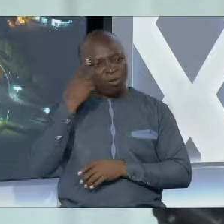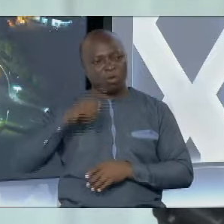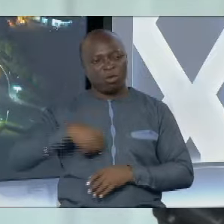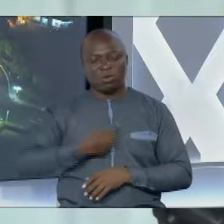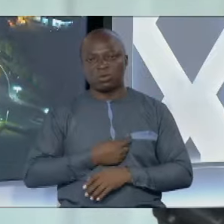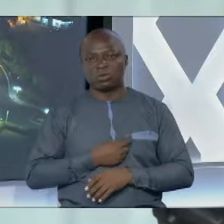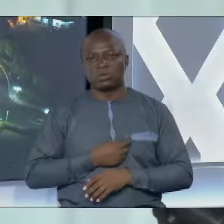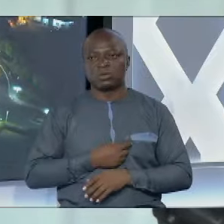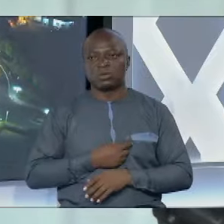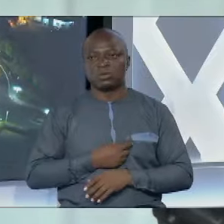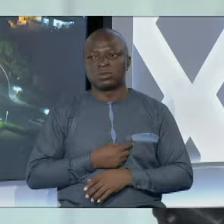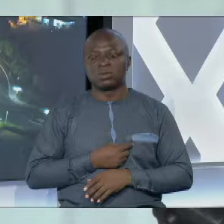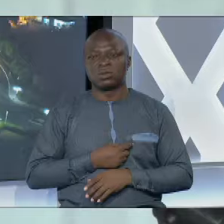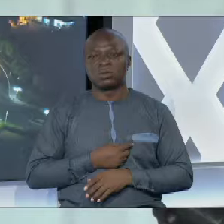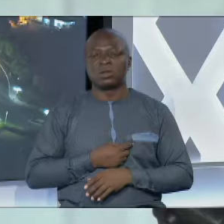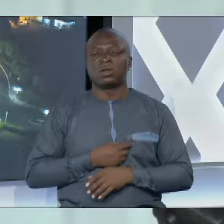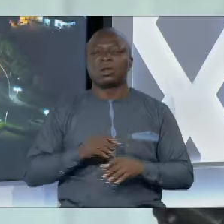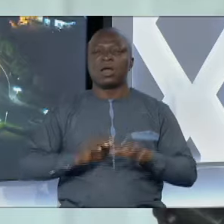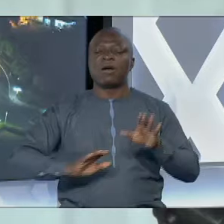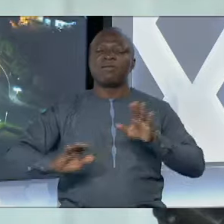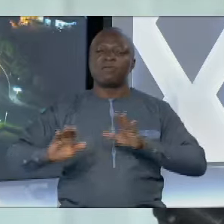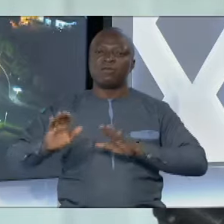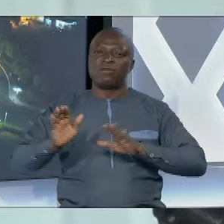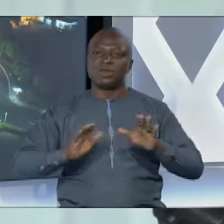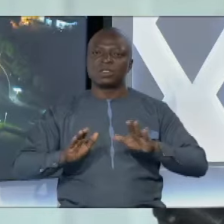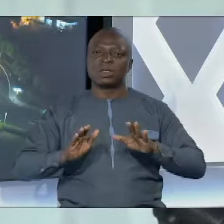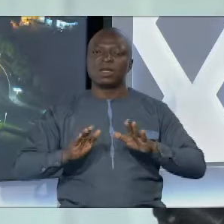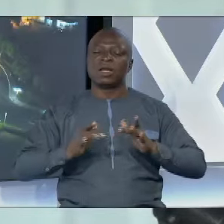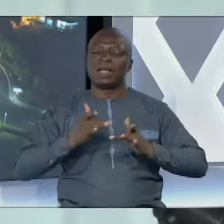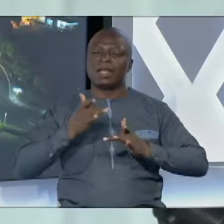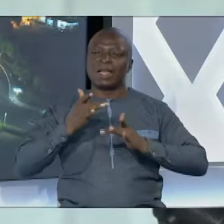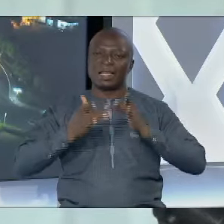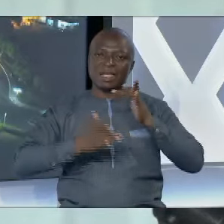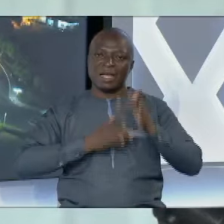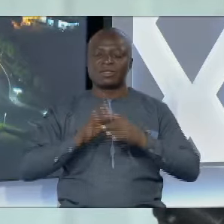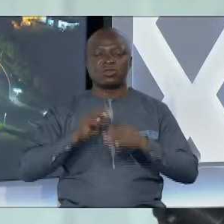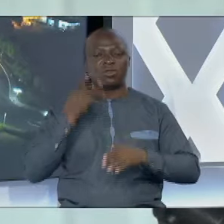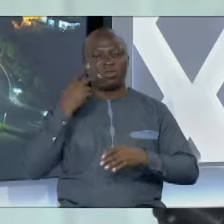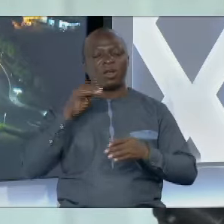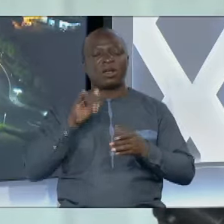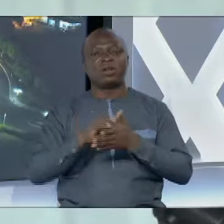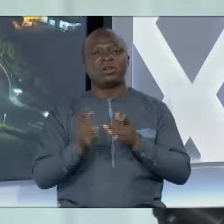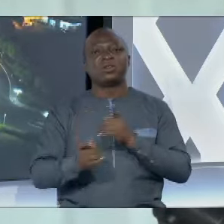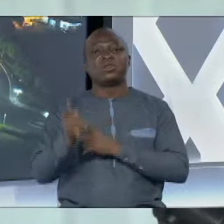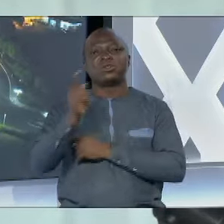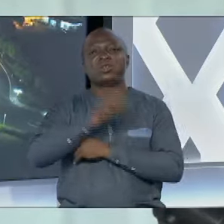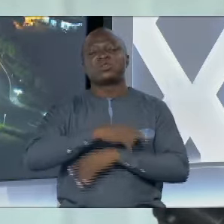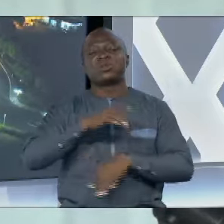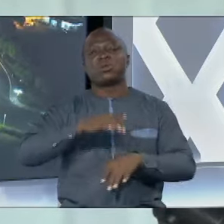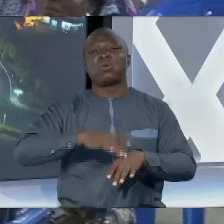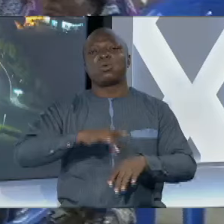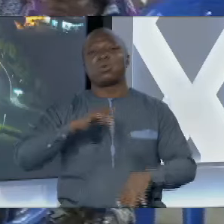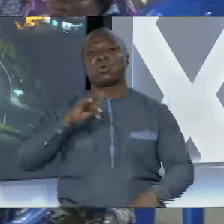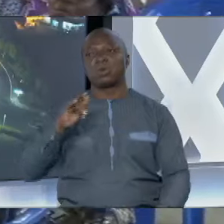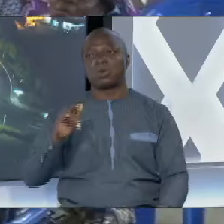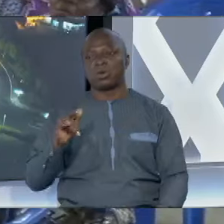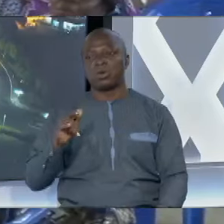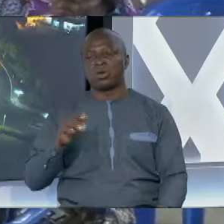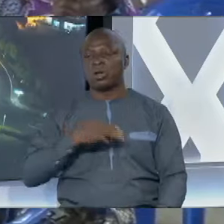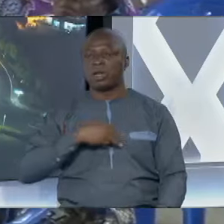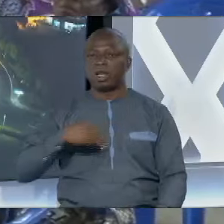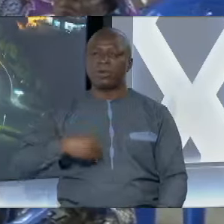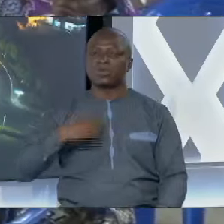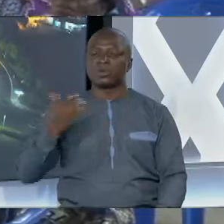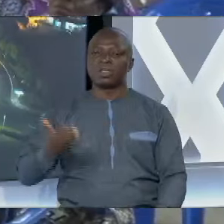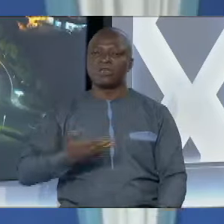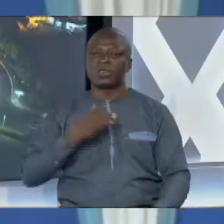nous en nous faisant la grâce de voir ce jour glorieux. Les fidèles sont